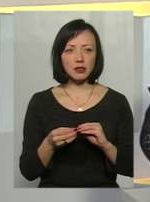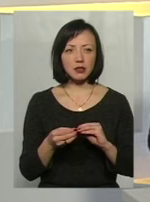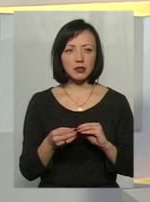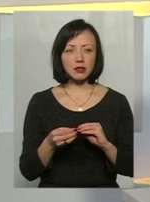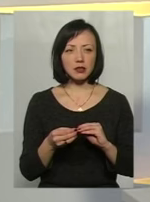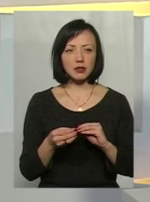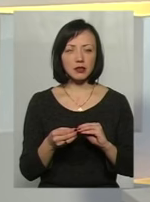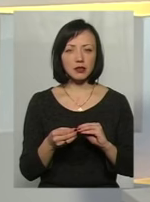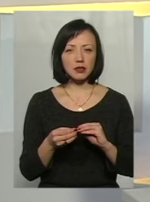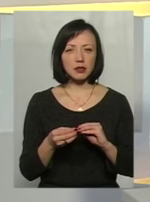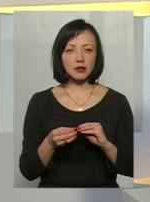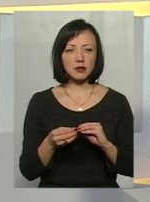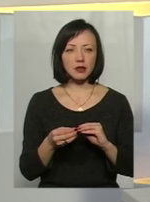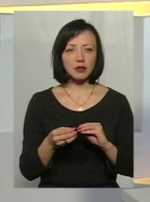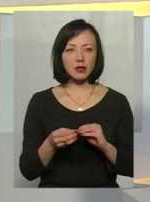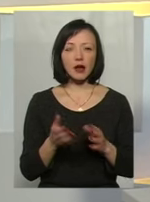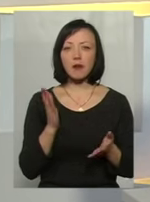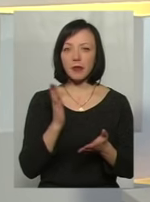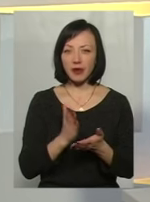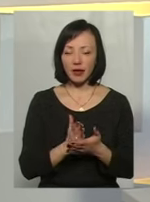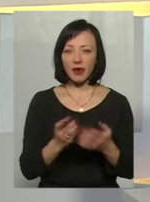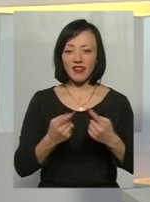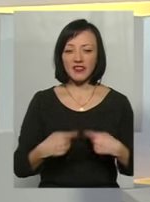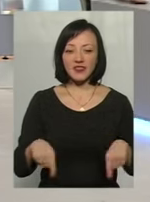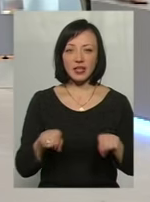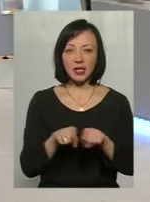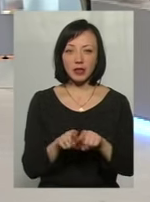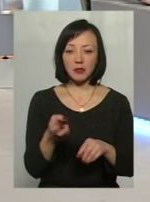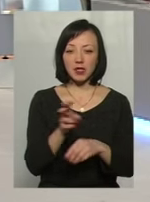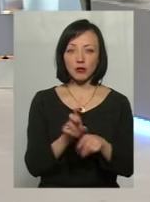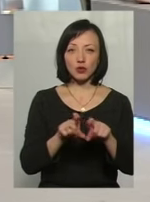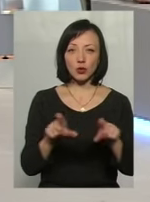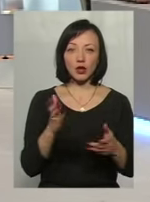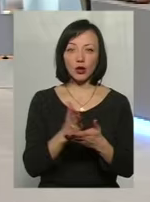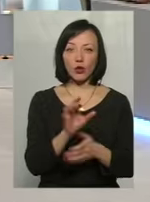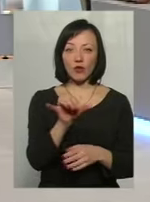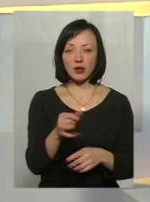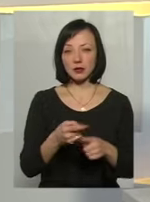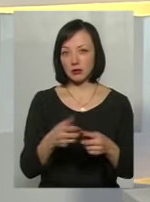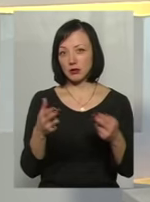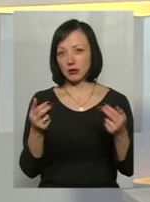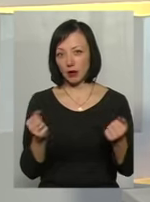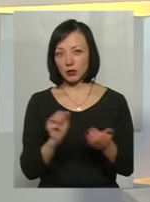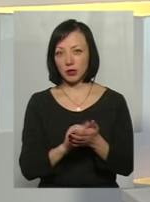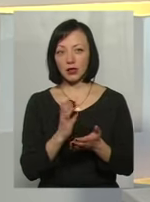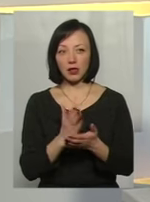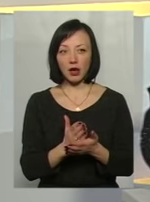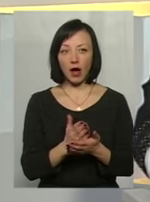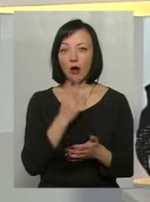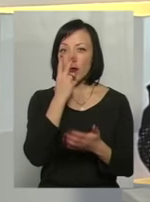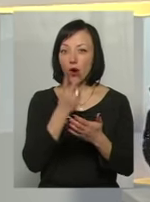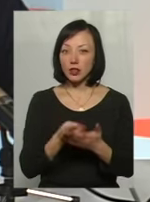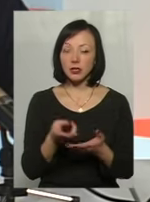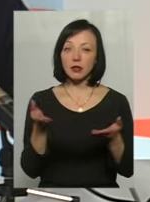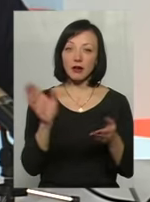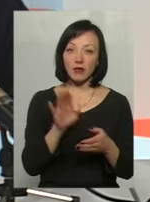інструментарій, да, або якийсь відділ, який має от ход прийти в школу і спитати, от є у вас це? Вони кажуть, да, на папері є, а от кажуть, тепер